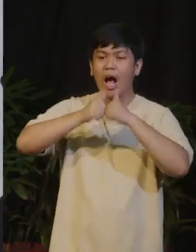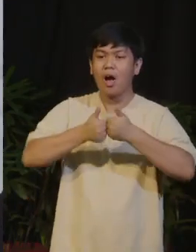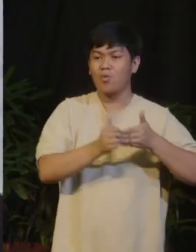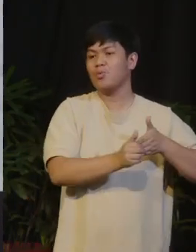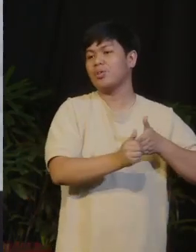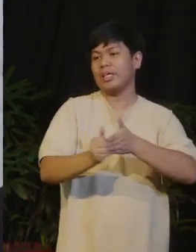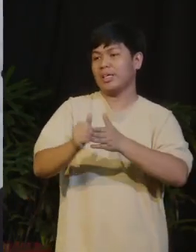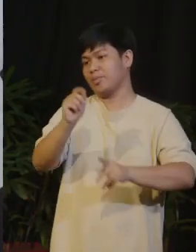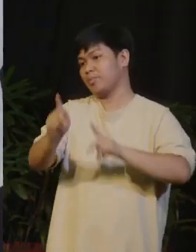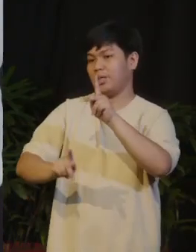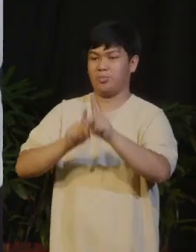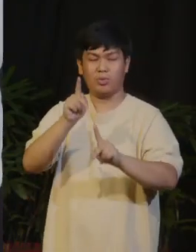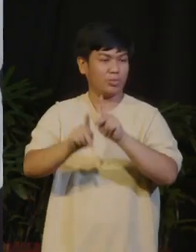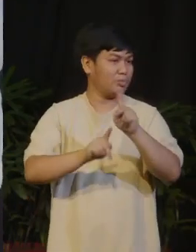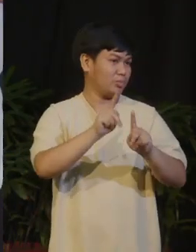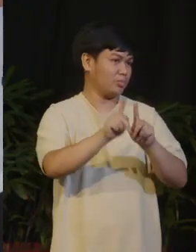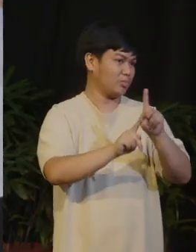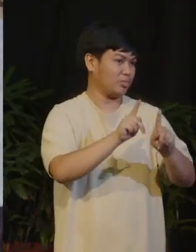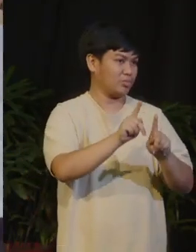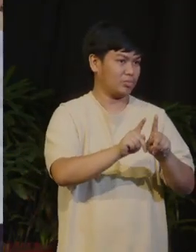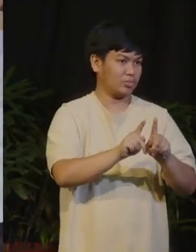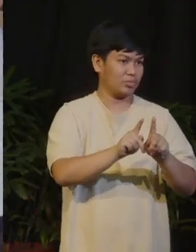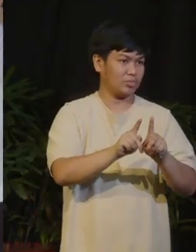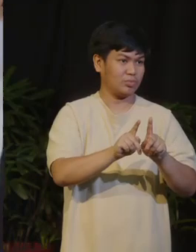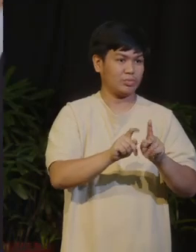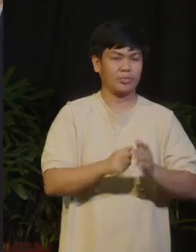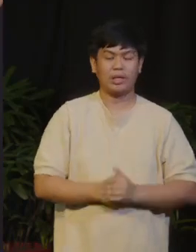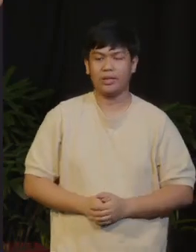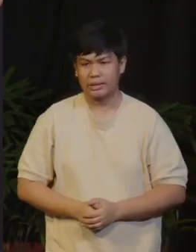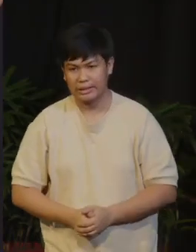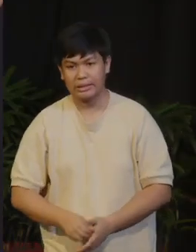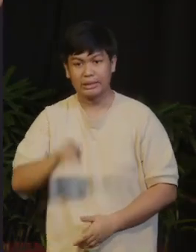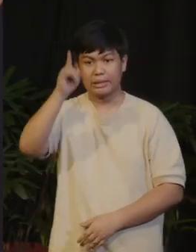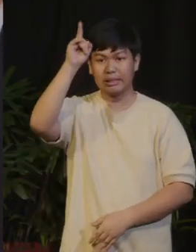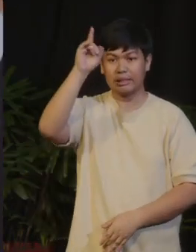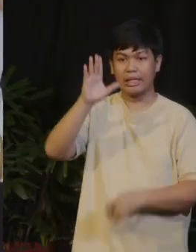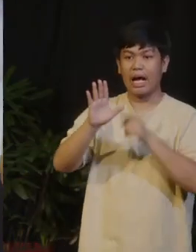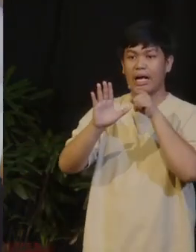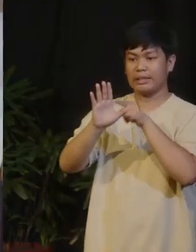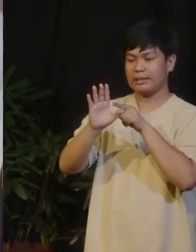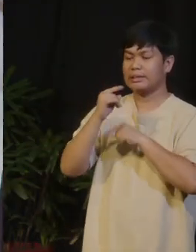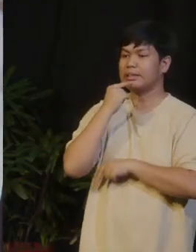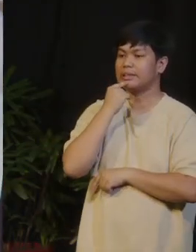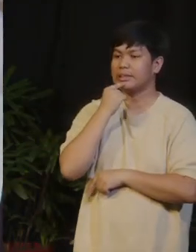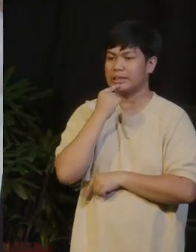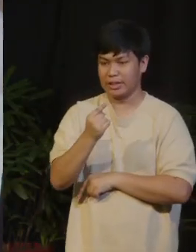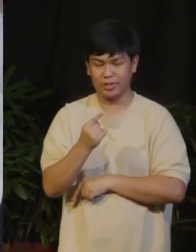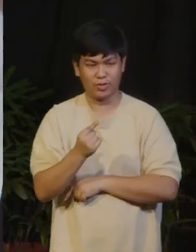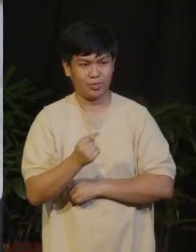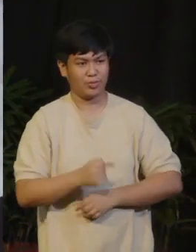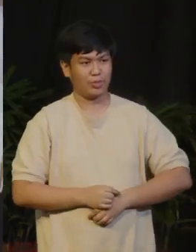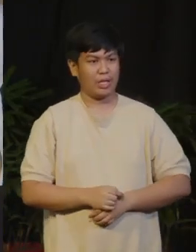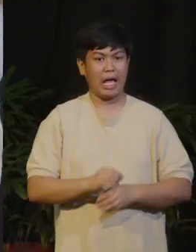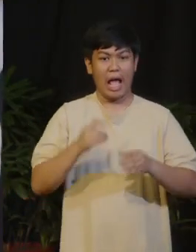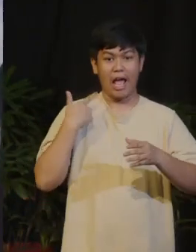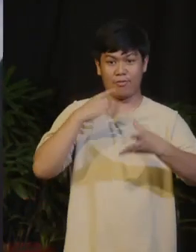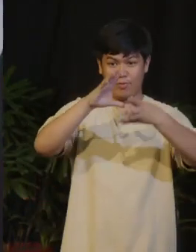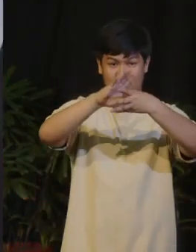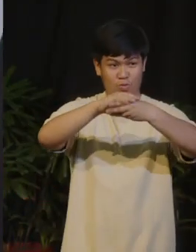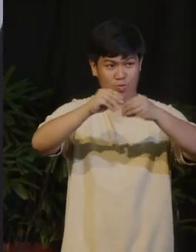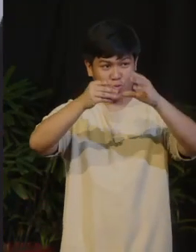mag-lead. No? Ang sinasabi ng ating Panginoon dito, sabi niya, He also told them a parable.